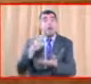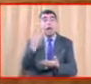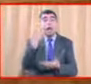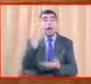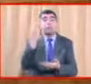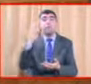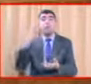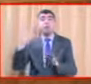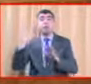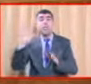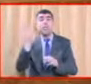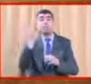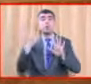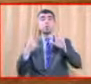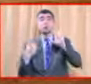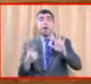اللي وصلتها التغطية،